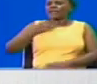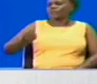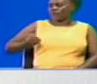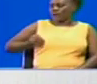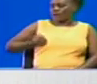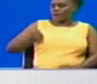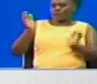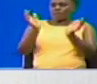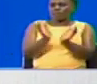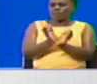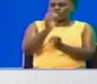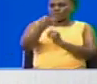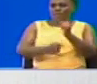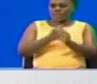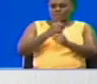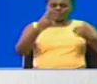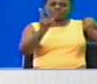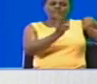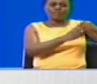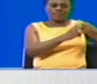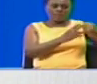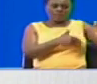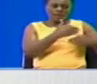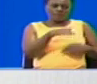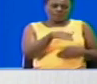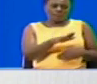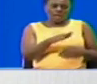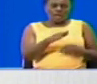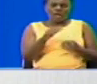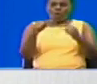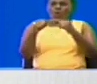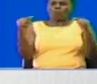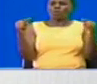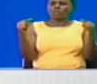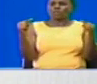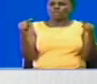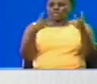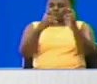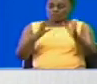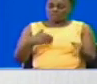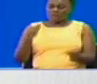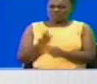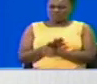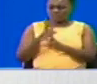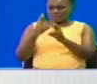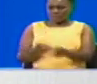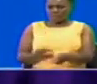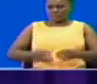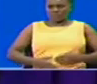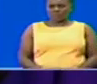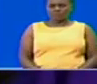na kufungwa kifungo cha miaka 7 gerezani baada ya wao kukata rufaa. Francis Mtanaki ana maelezo kamili.